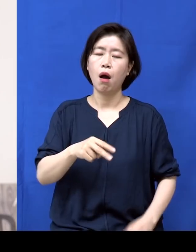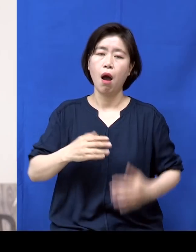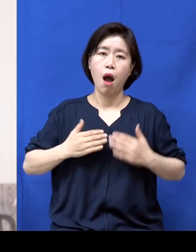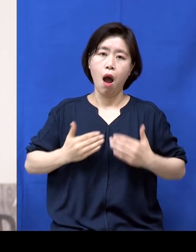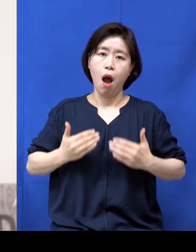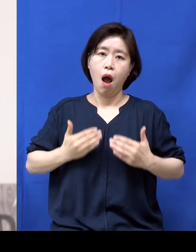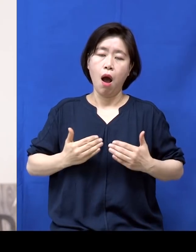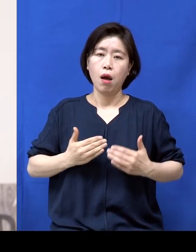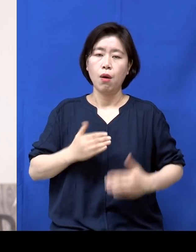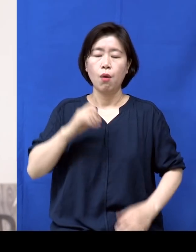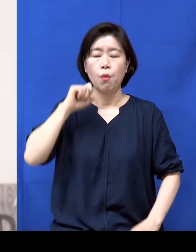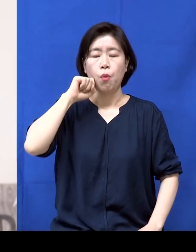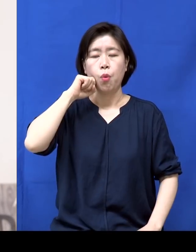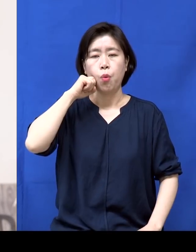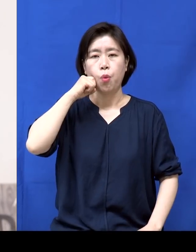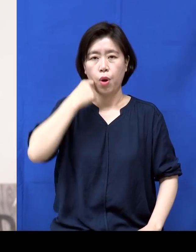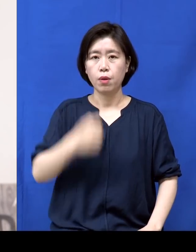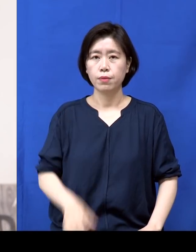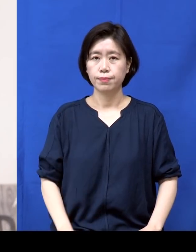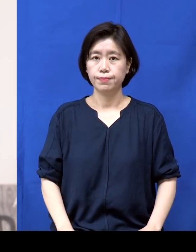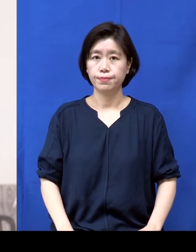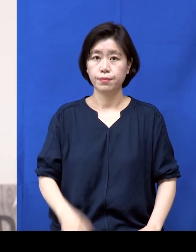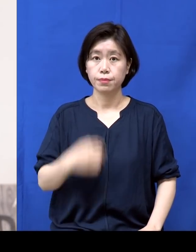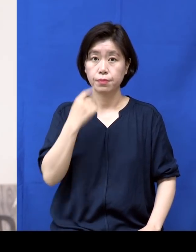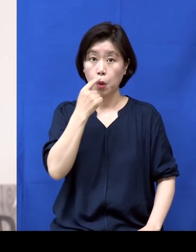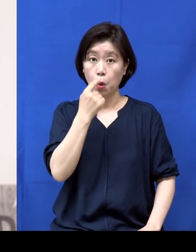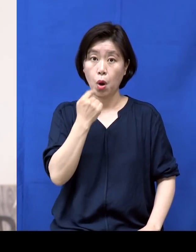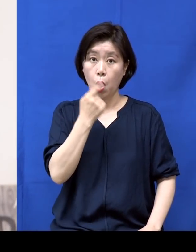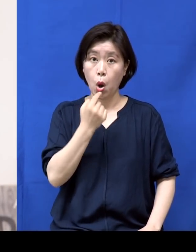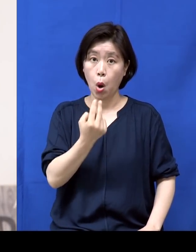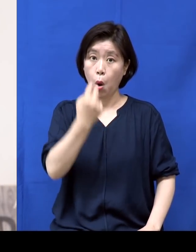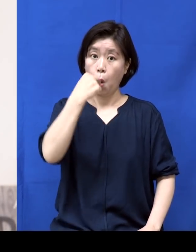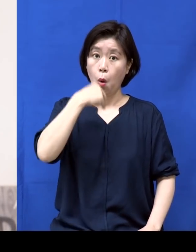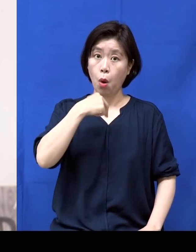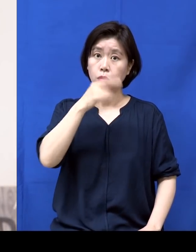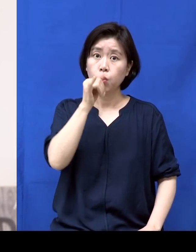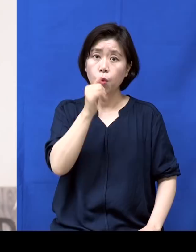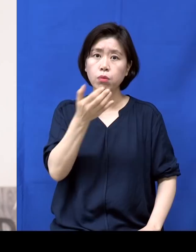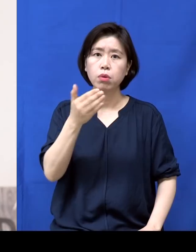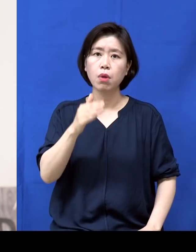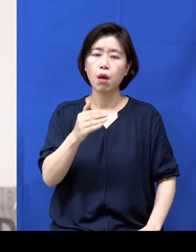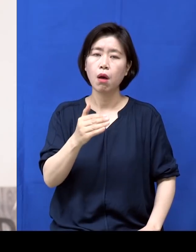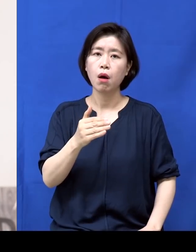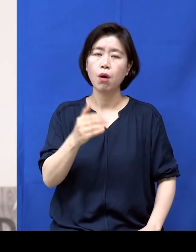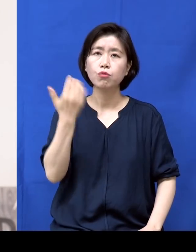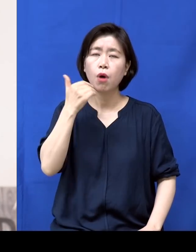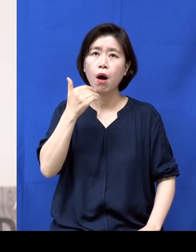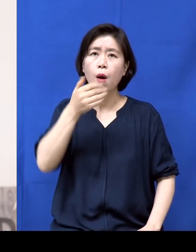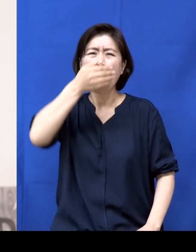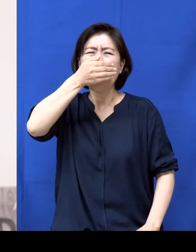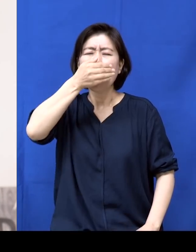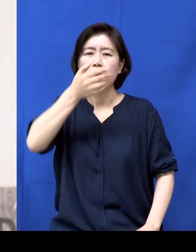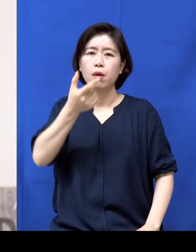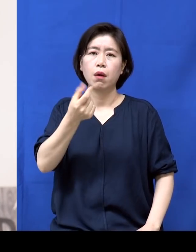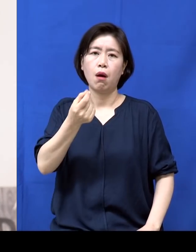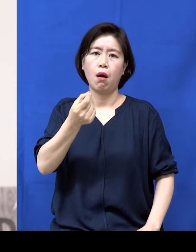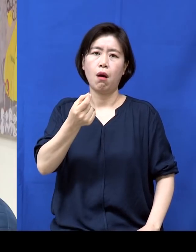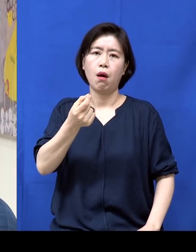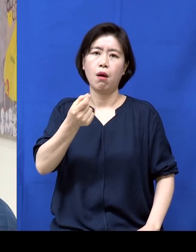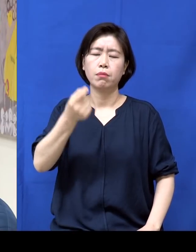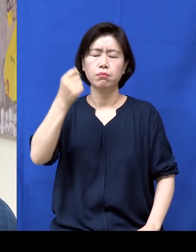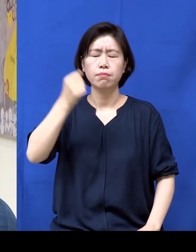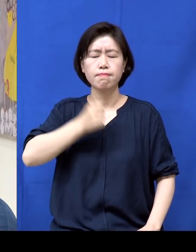코와 입으로 공기는 들어갔다 나오고 들쑥날 날쑥 호흡은 있는데 호흡 누가 이렇게 막고 있는 것처럼. 그래서